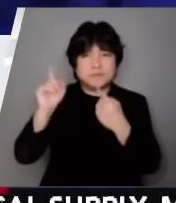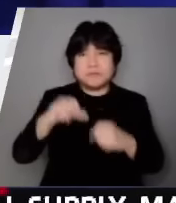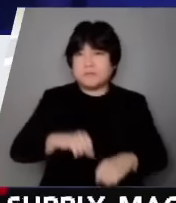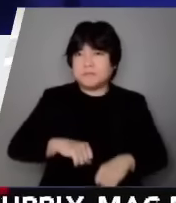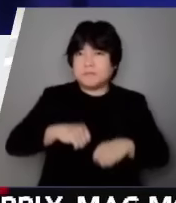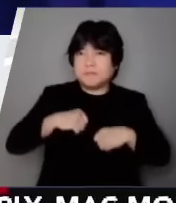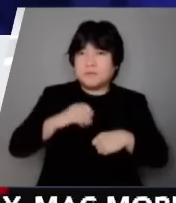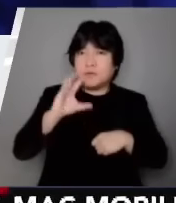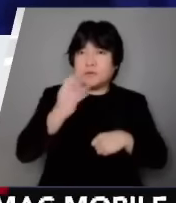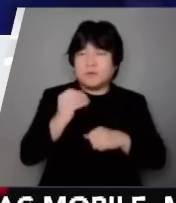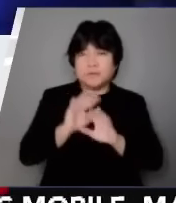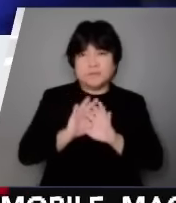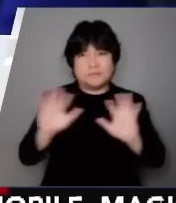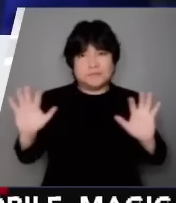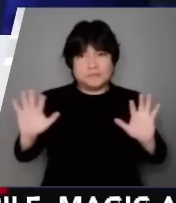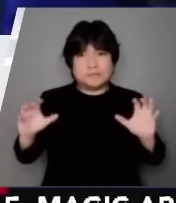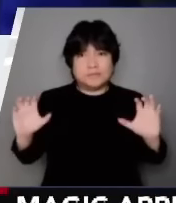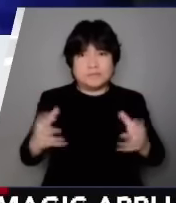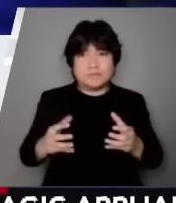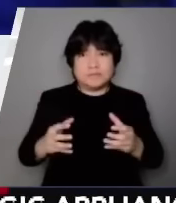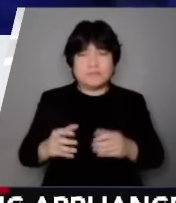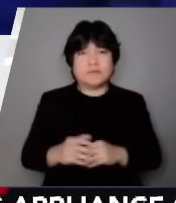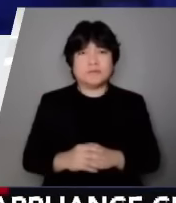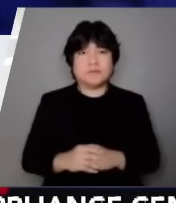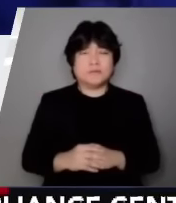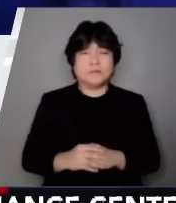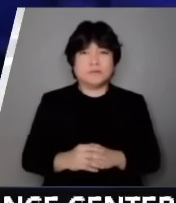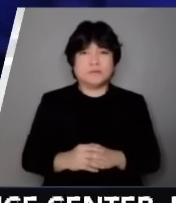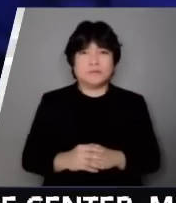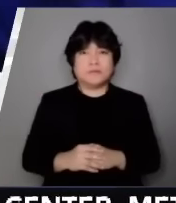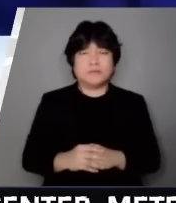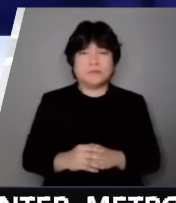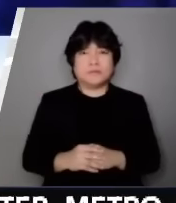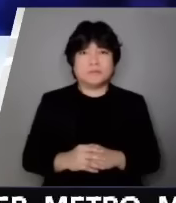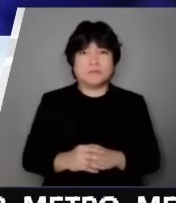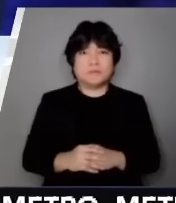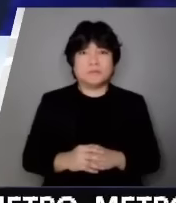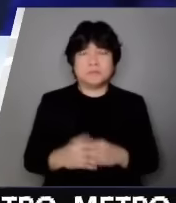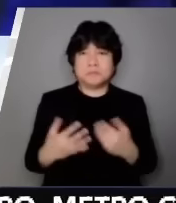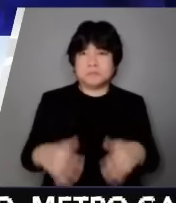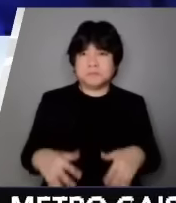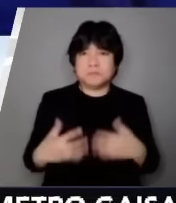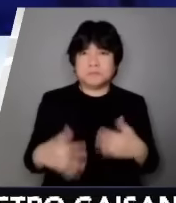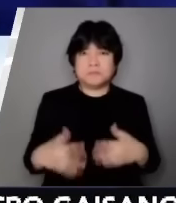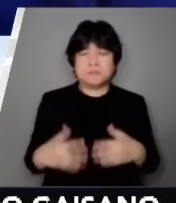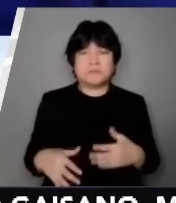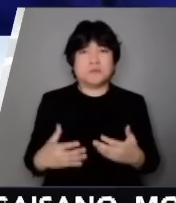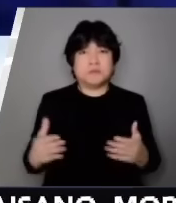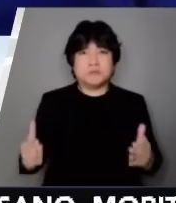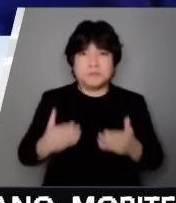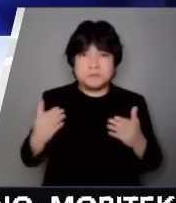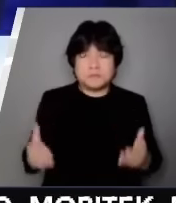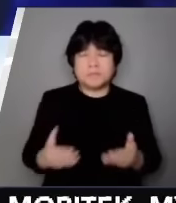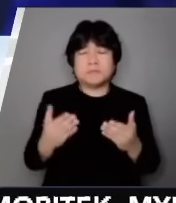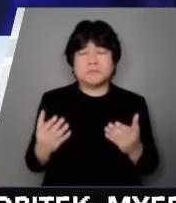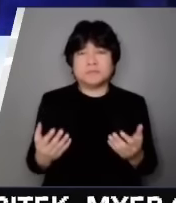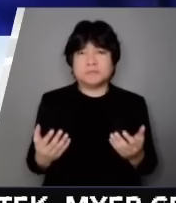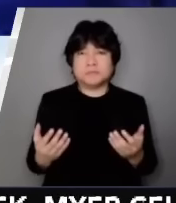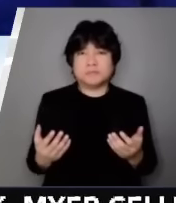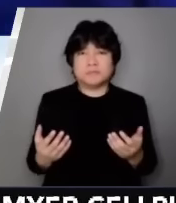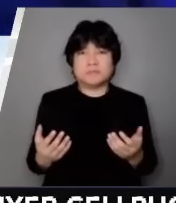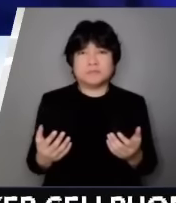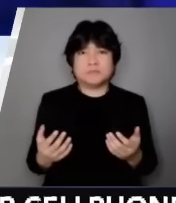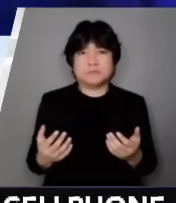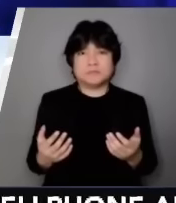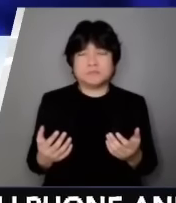dito sa gilid ko. Grabe yung motivation po na nakukuha ko sa kanila at